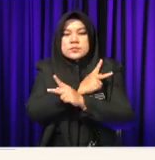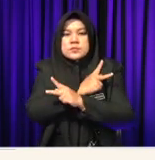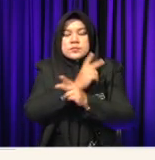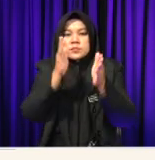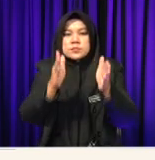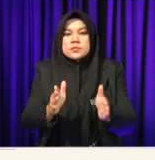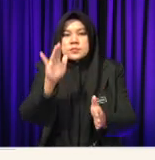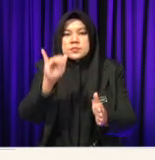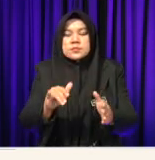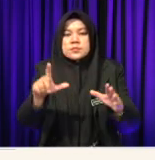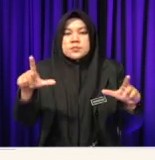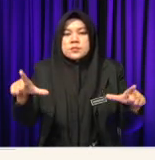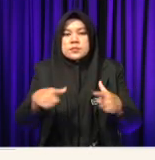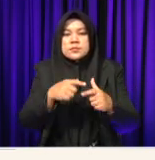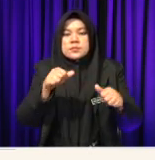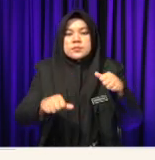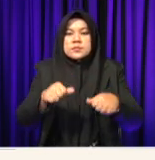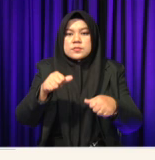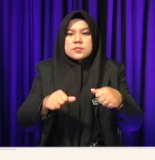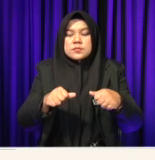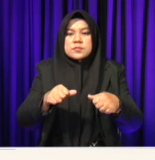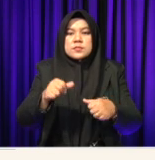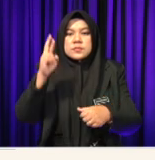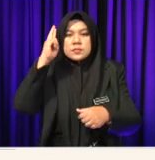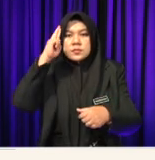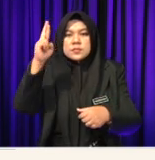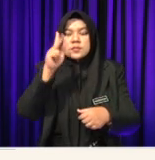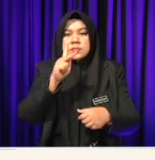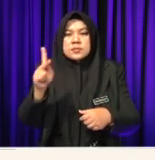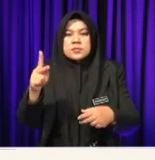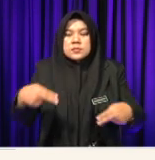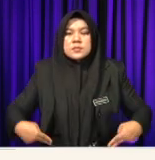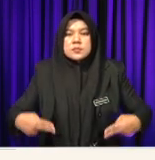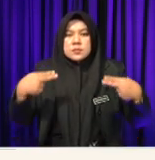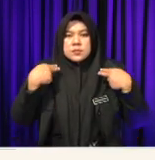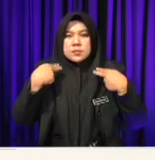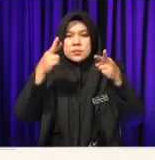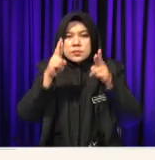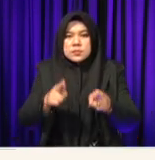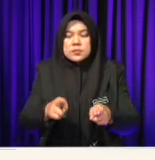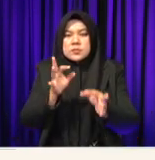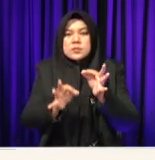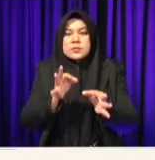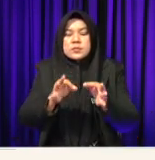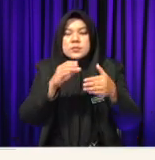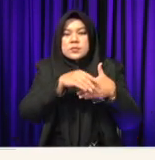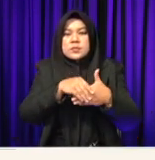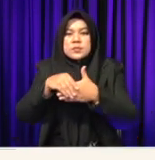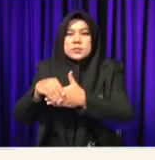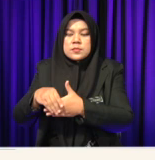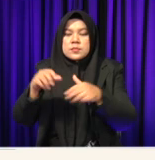yang laku adil okey ramalkan kehidupan rakyat okey jika pemimpin